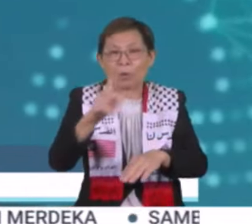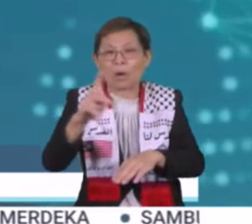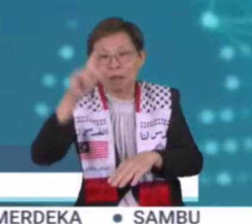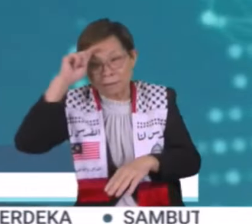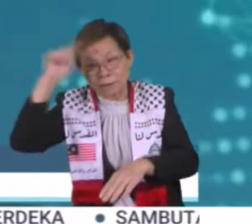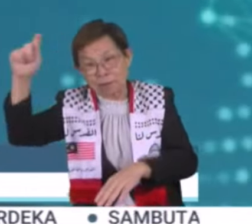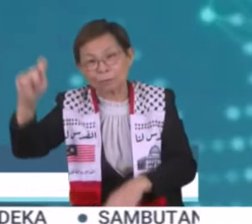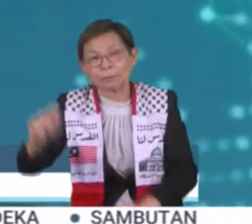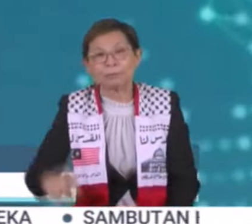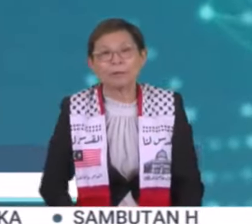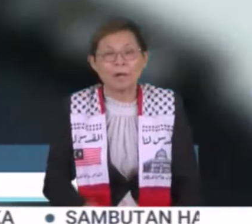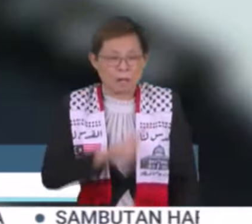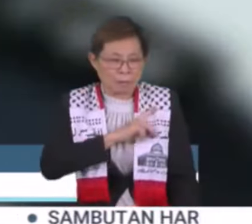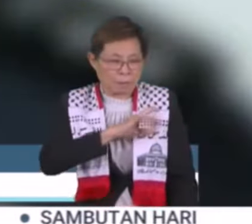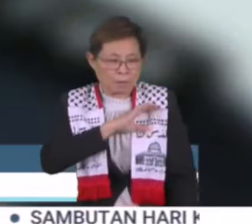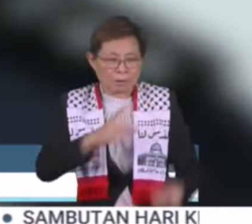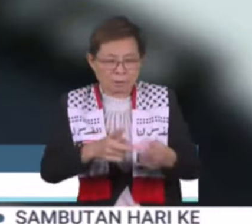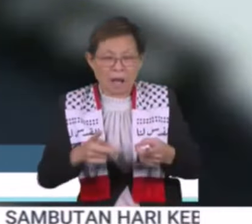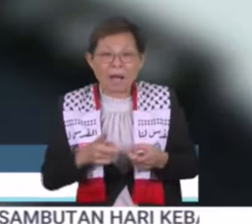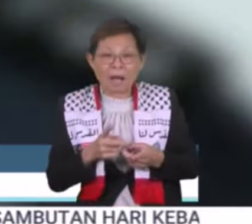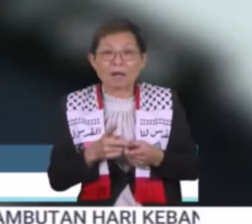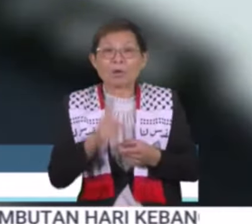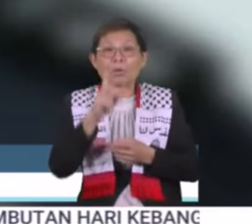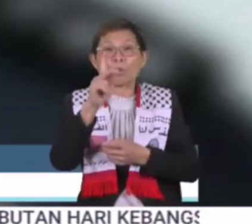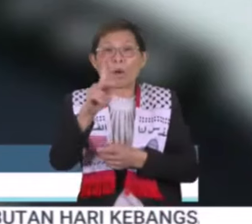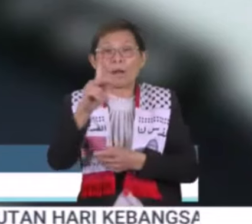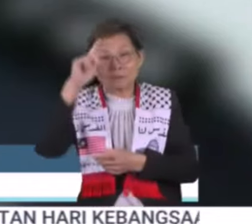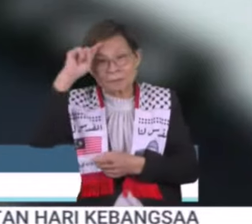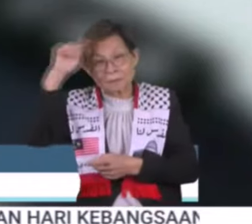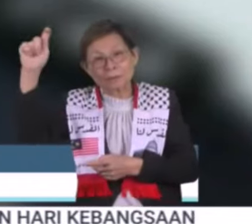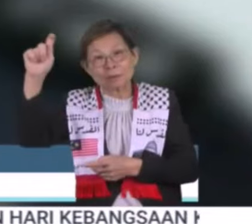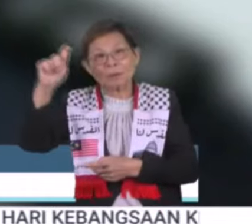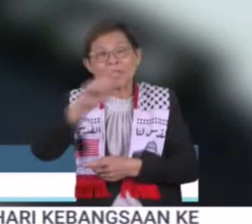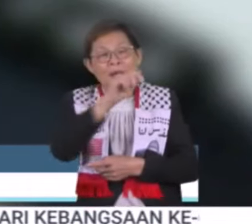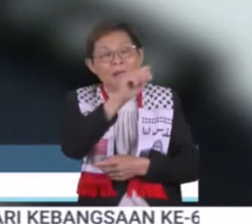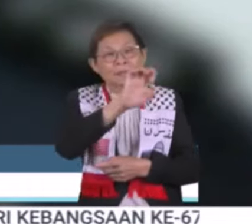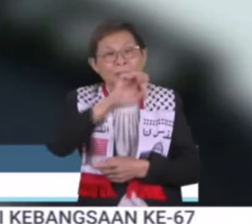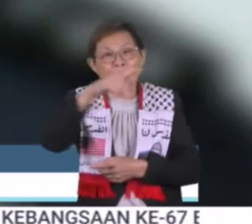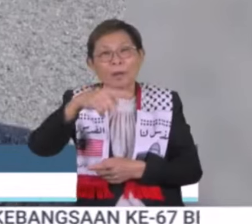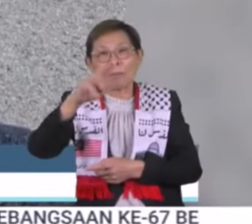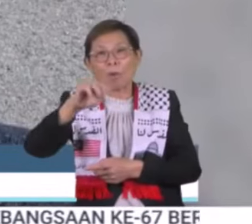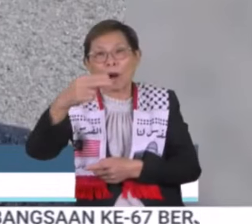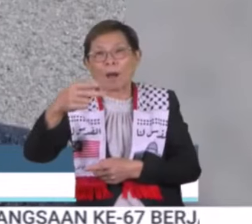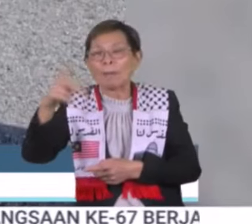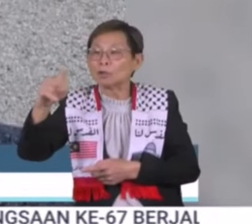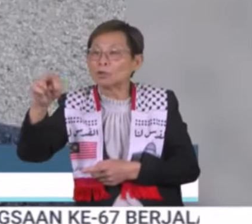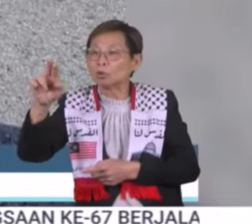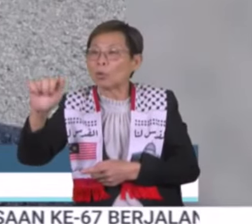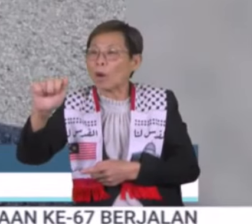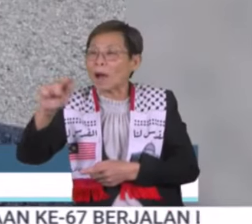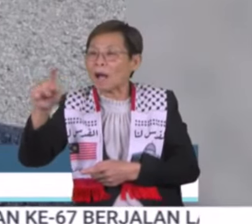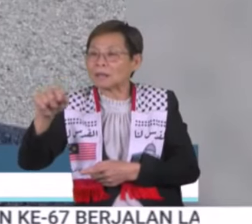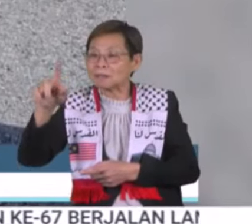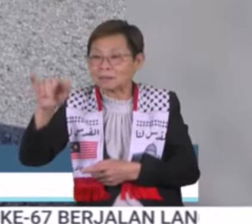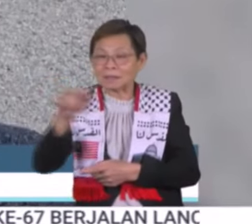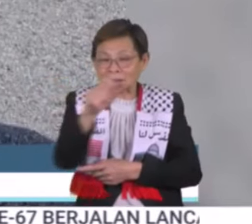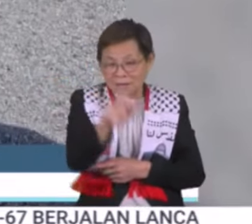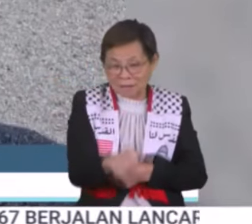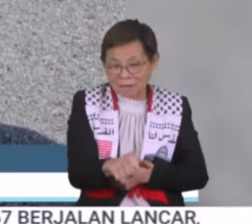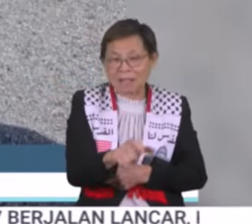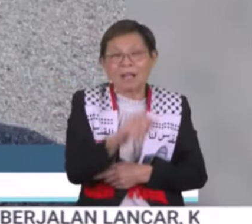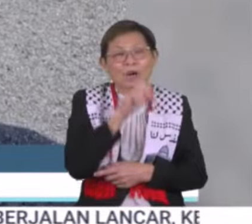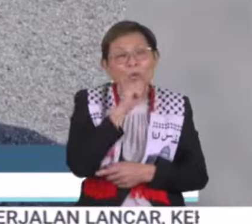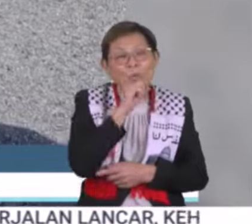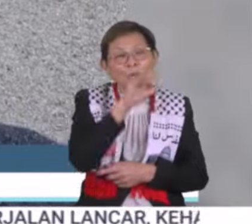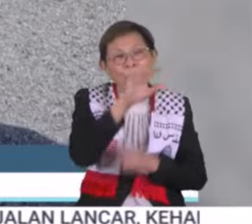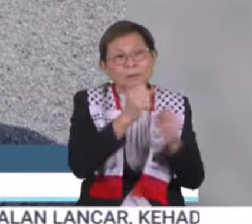Terengganu. Ketua Polis Daerah Kuala Terengganu Assistant Commissioner ACP Muhammad Nur Azli berkata mangsa Mazanah Mamat, 50